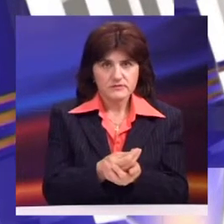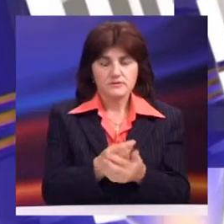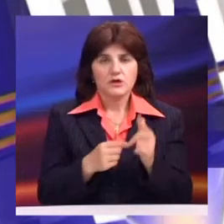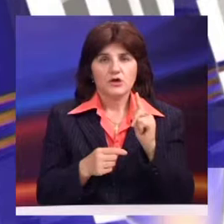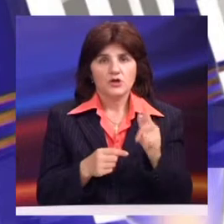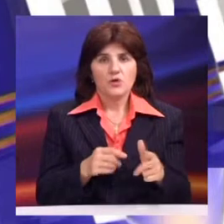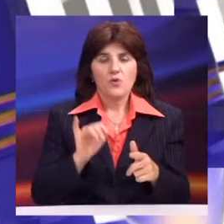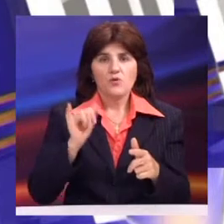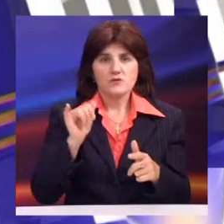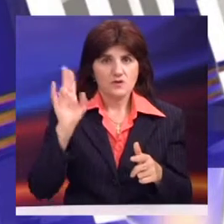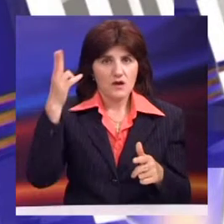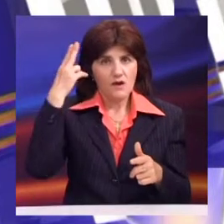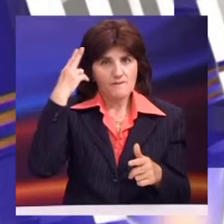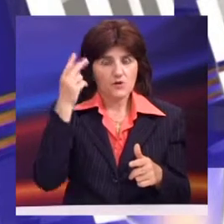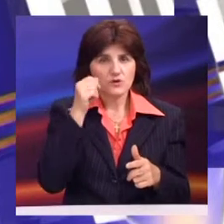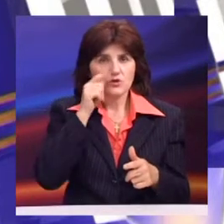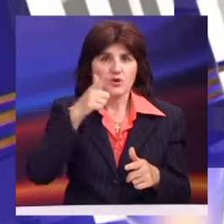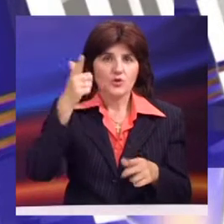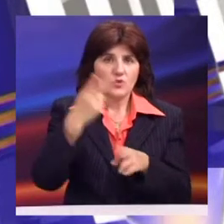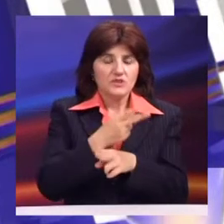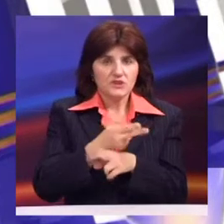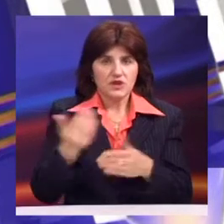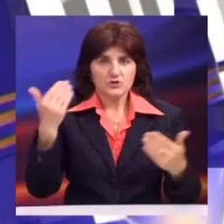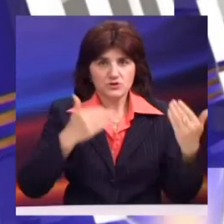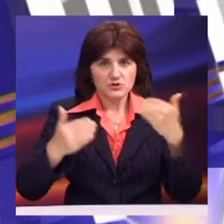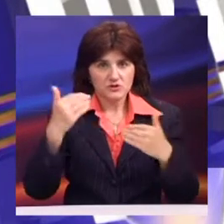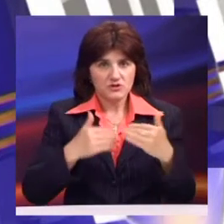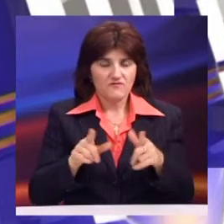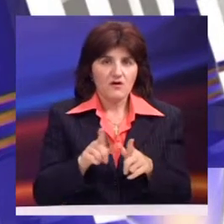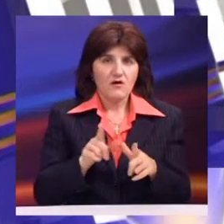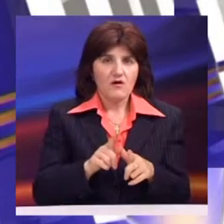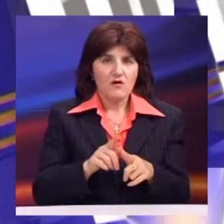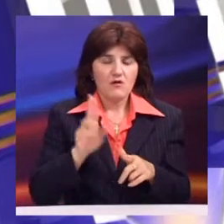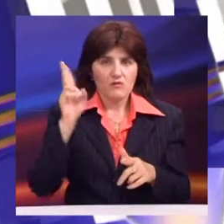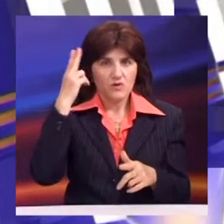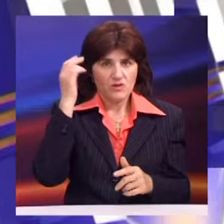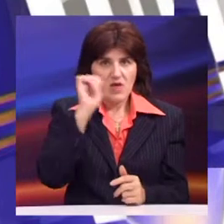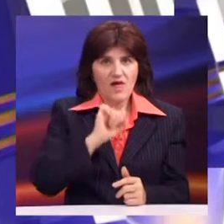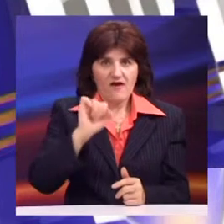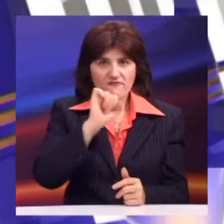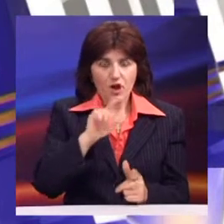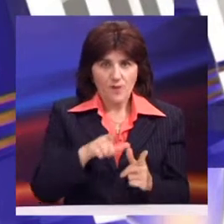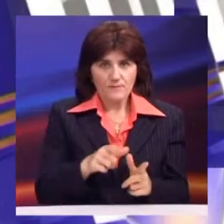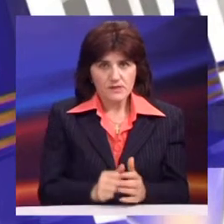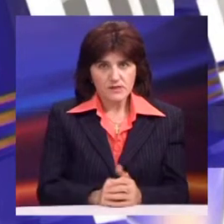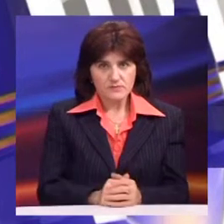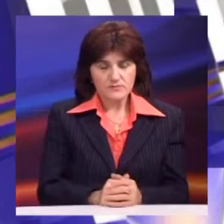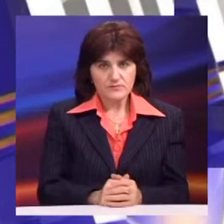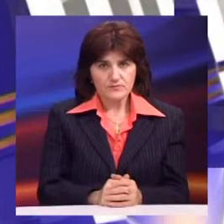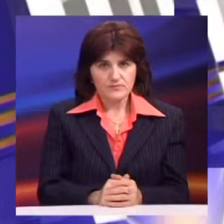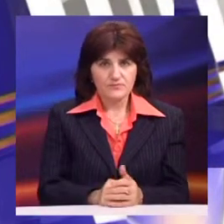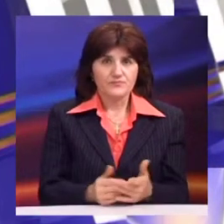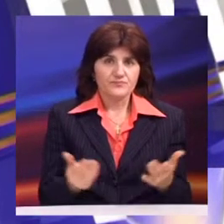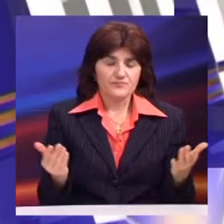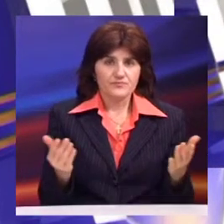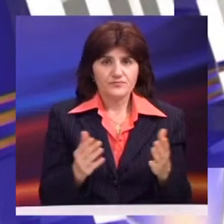jedini praktično međunarodni festival kod nas, jedan od možda 3 evropska toga značaja i toga ranga. Tako da